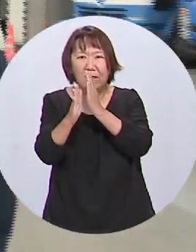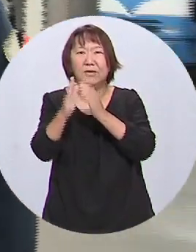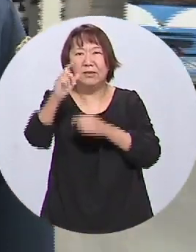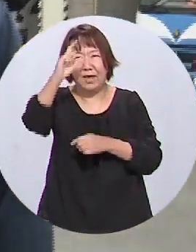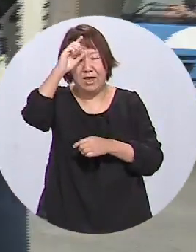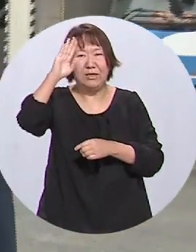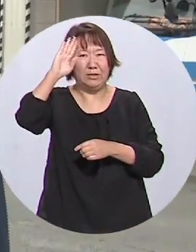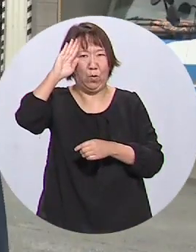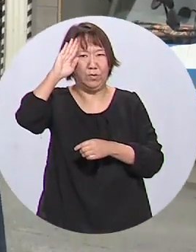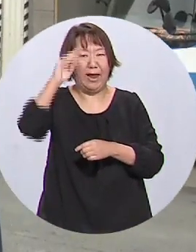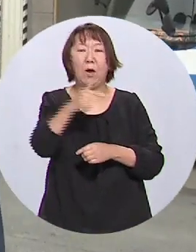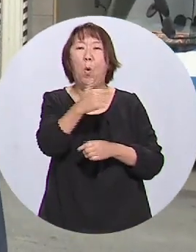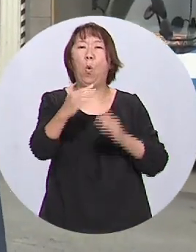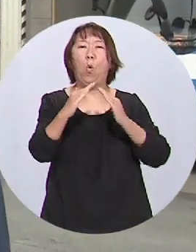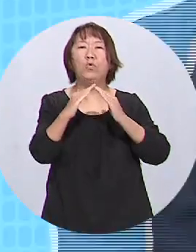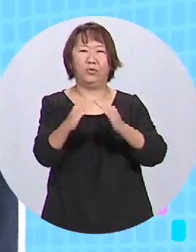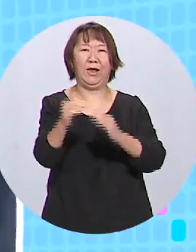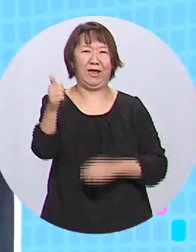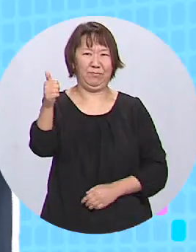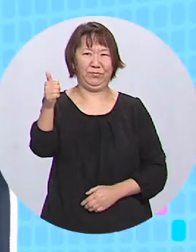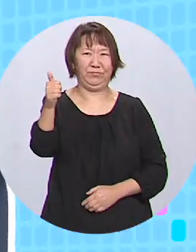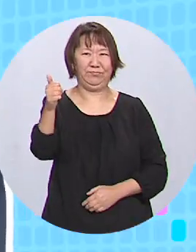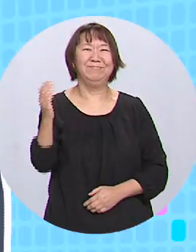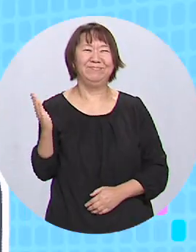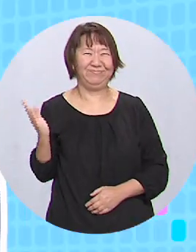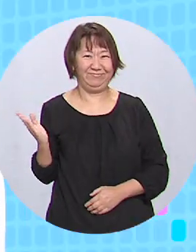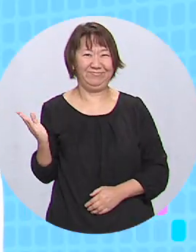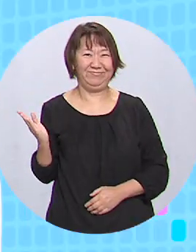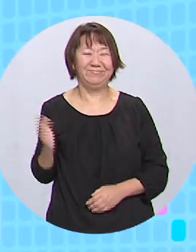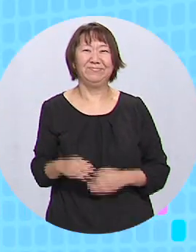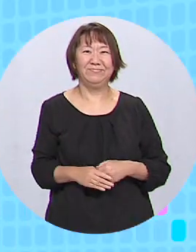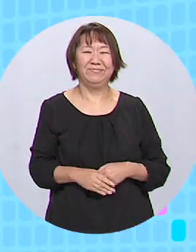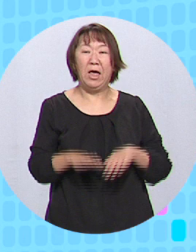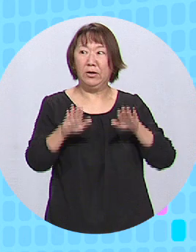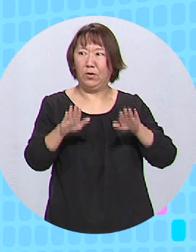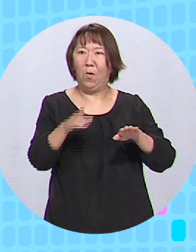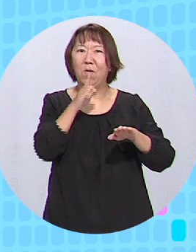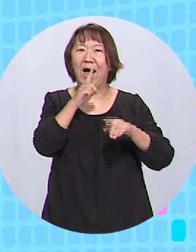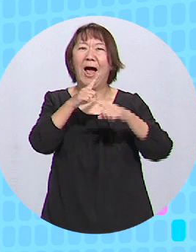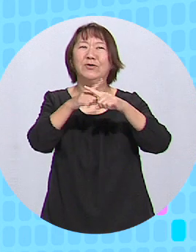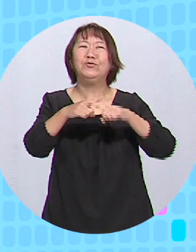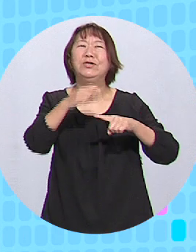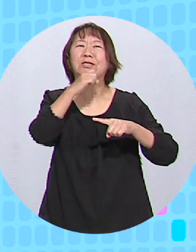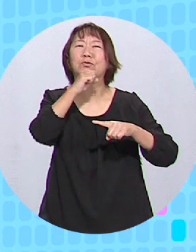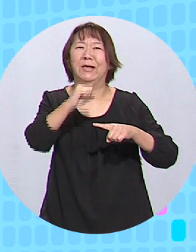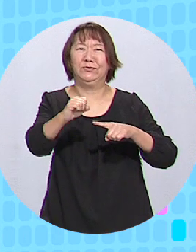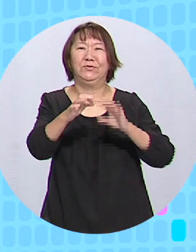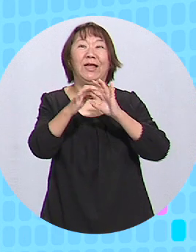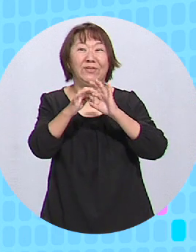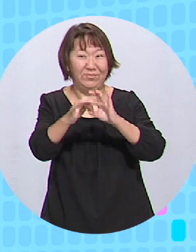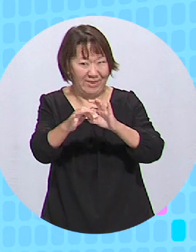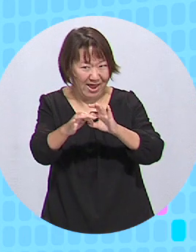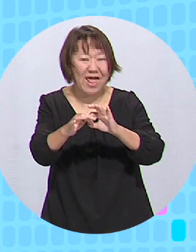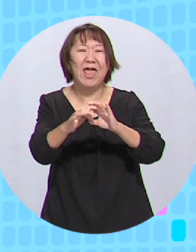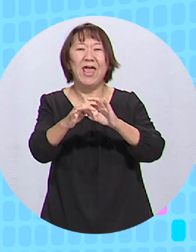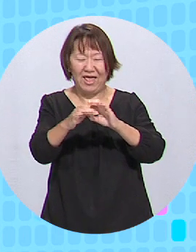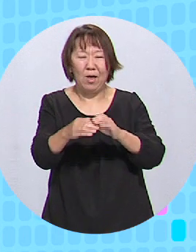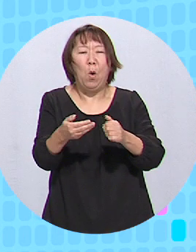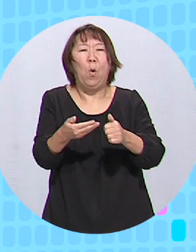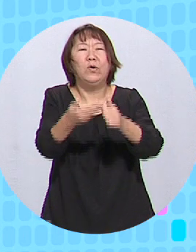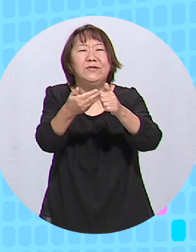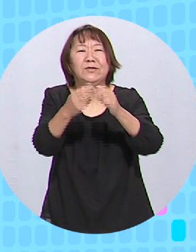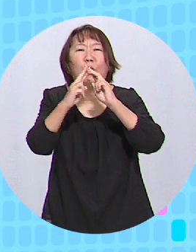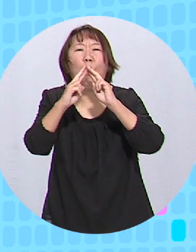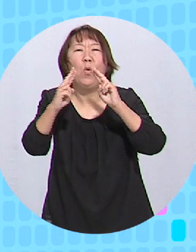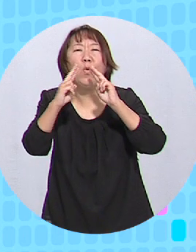長補佐の大倉警部です。ちなみに今日はクリスマスなんで、機動隊の皆さんの一押しクリスマスソングの情